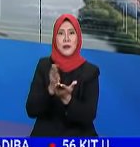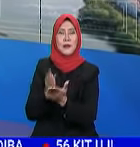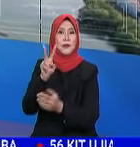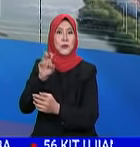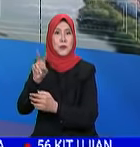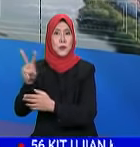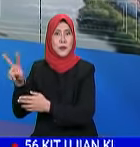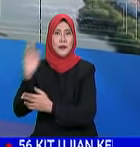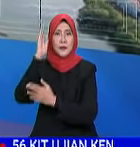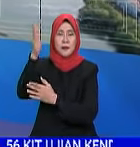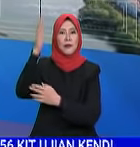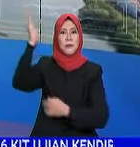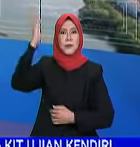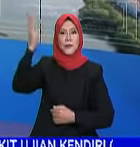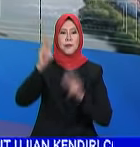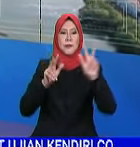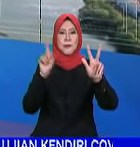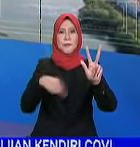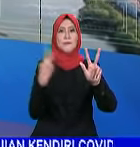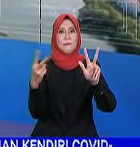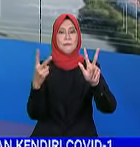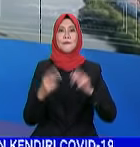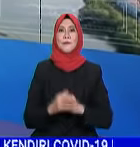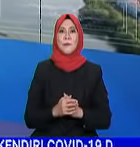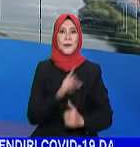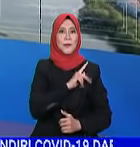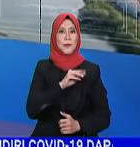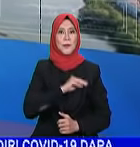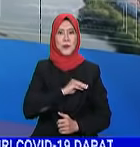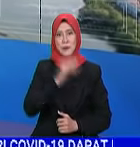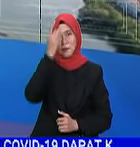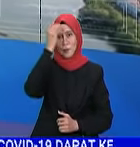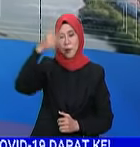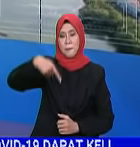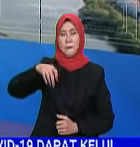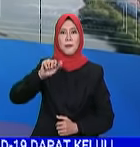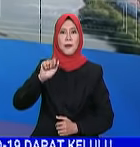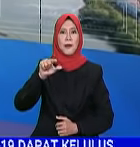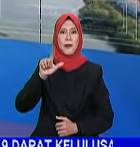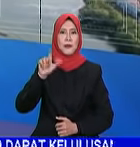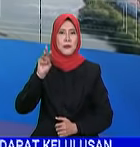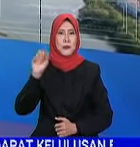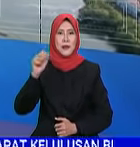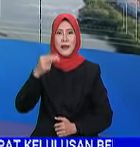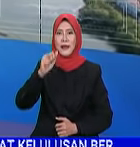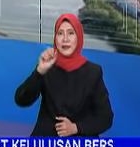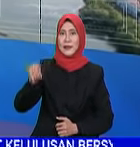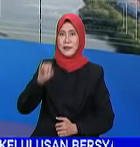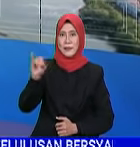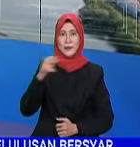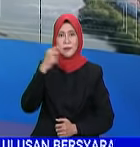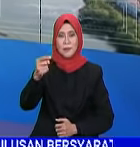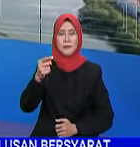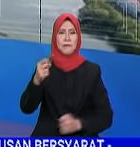yang akan dibentang pada 3 Disember ini. Ketua Menteri Datuk Seri Panglima Haji Jinor berkata, antaranya